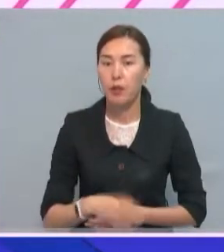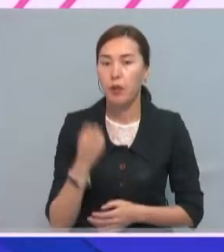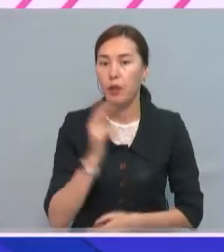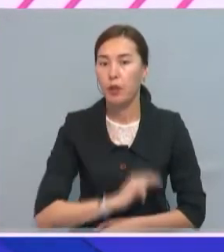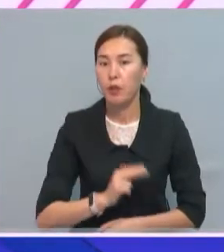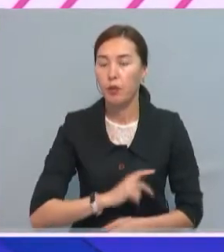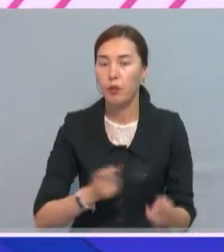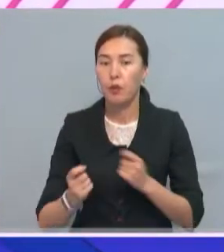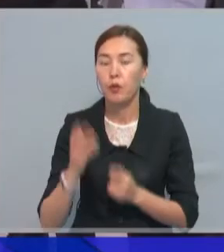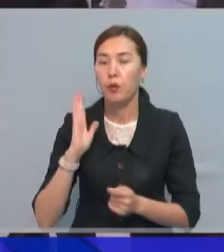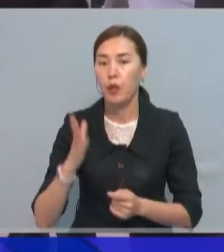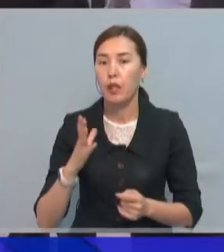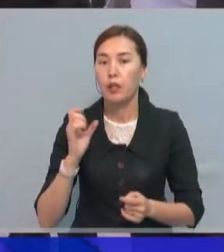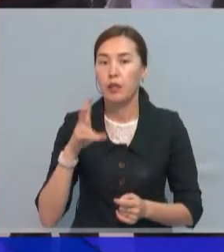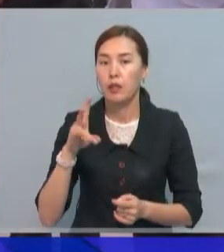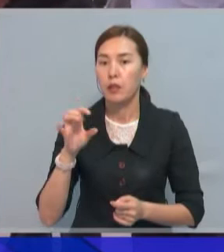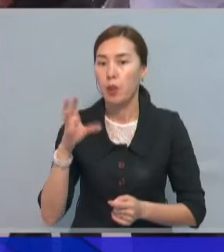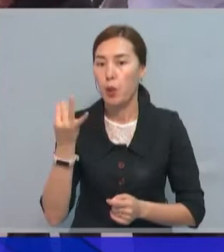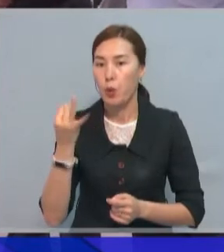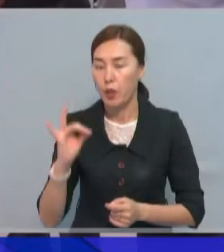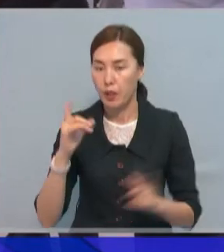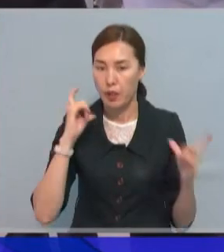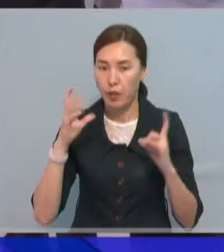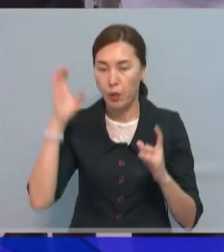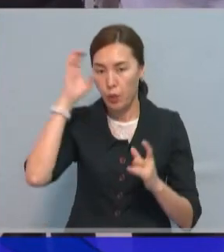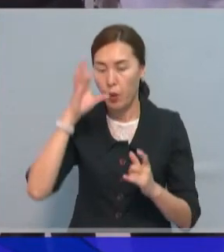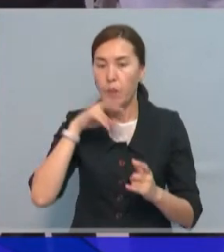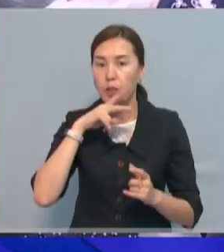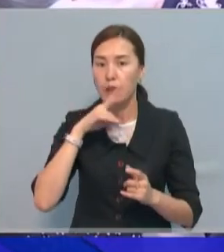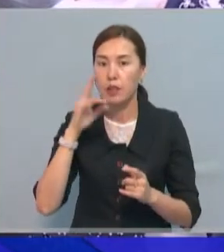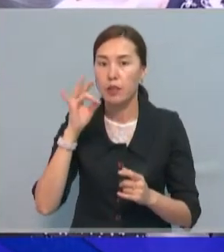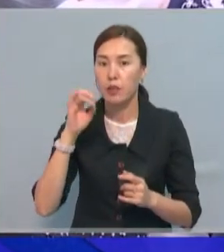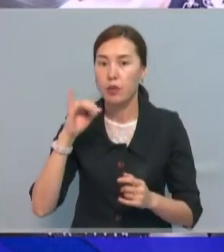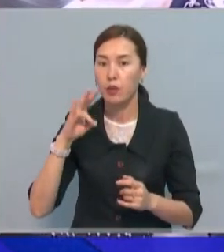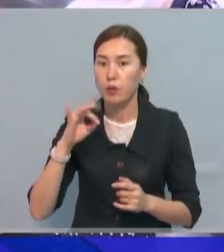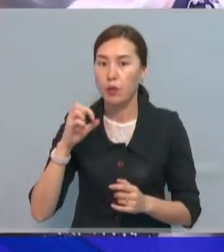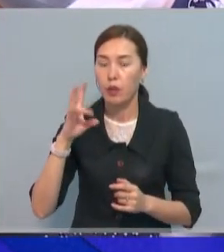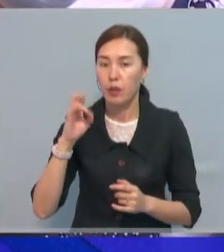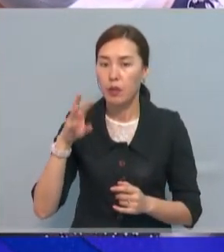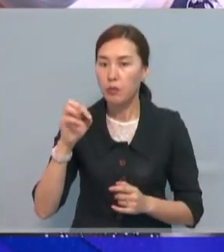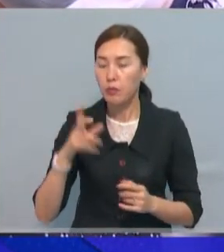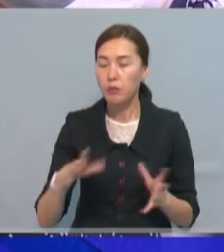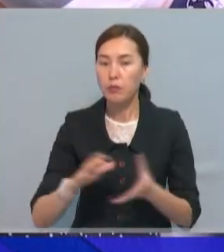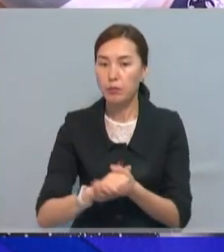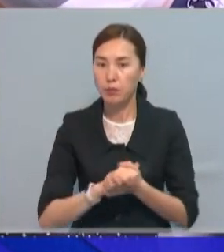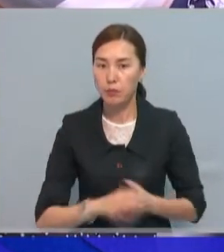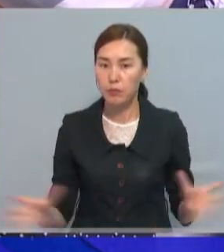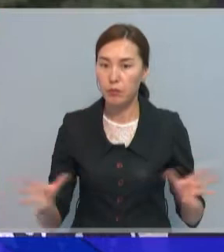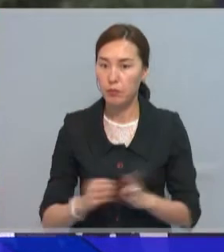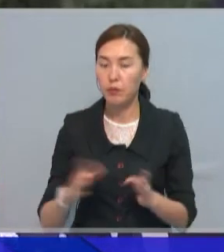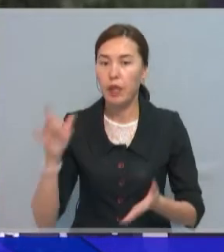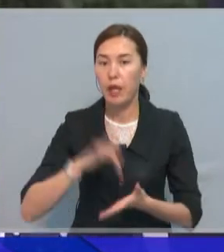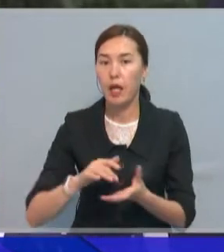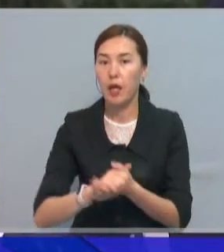істі ұйымдастырып өткізуге Сылкуе халықаралық университеті, өзбек, корей, шешен, ингуш, ұйғыр, неміс этномәдени бірлестіктері мен